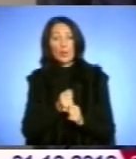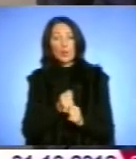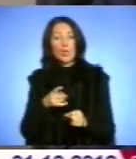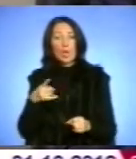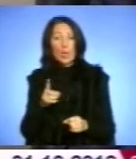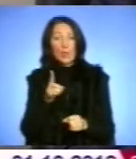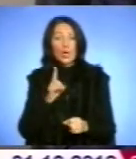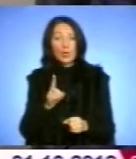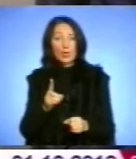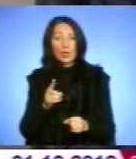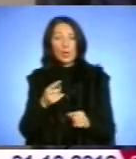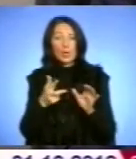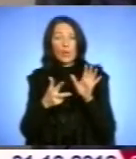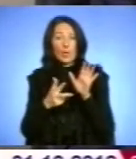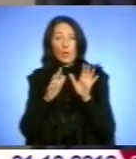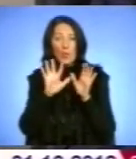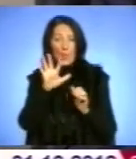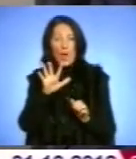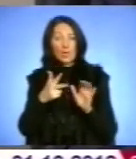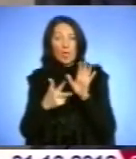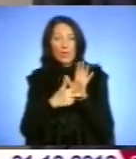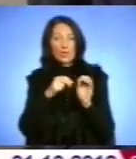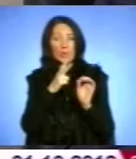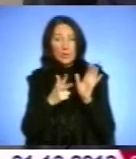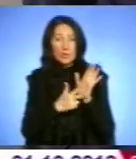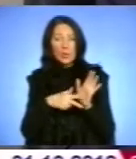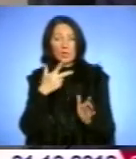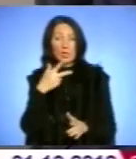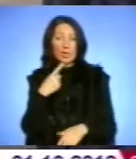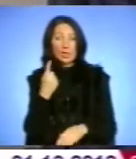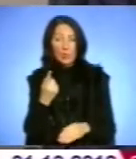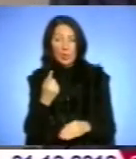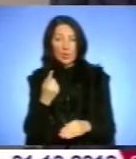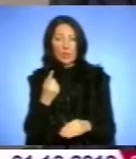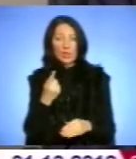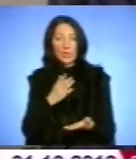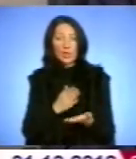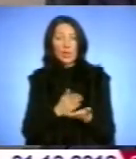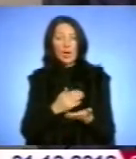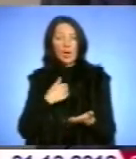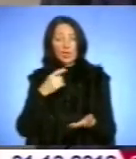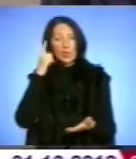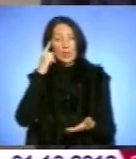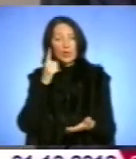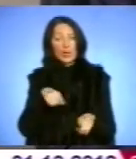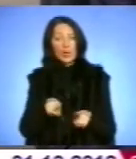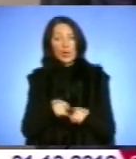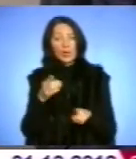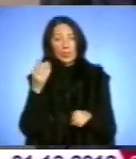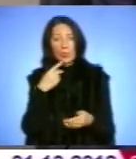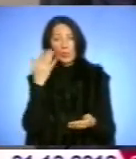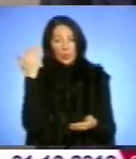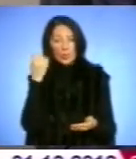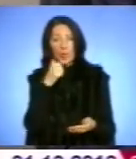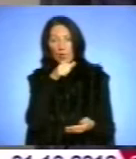маршрути 5, 8, 18, 31. Я думаю, що також попередні роки показали